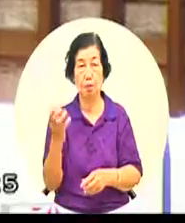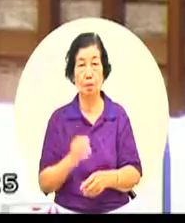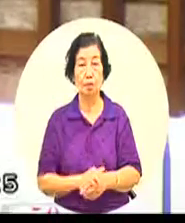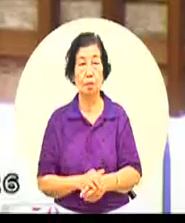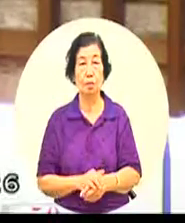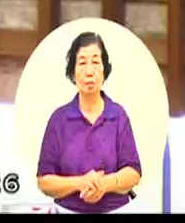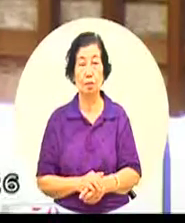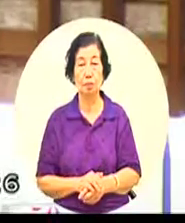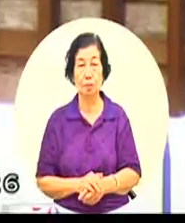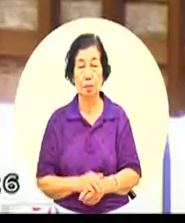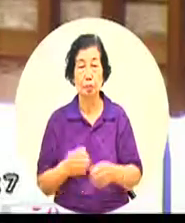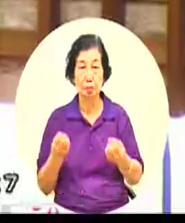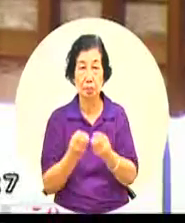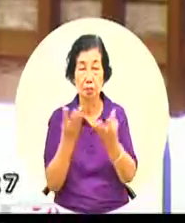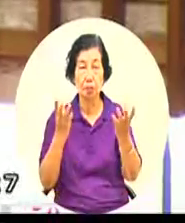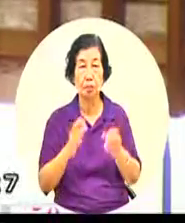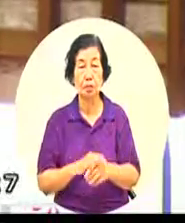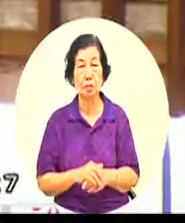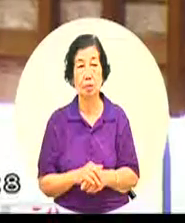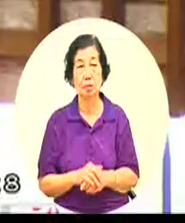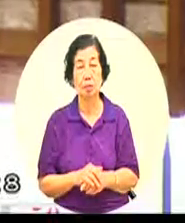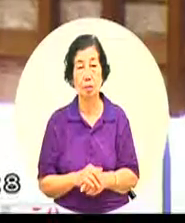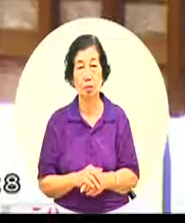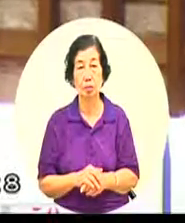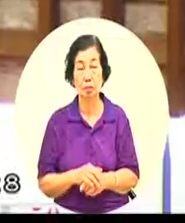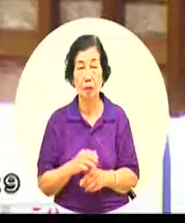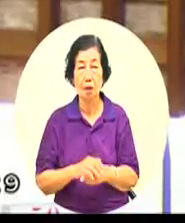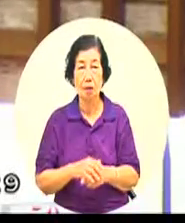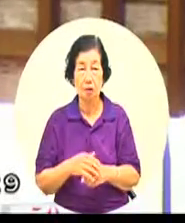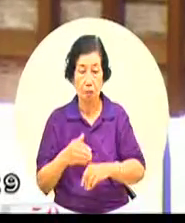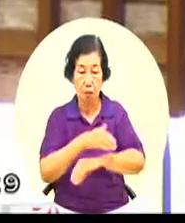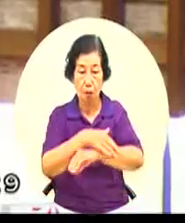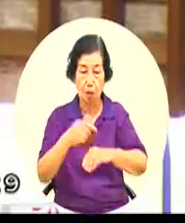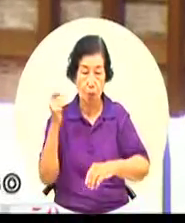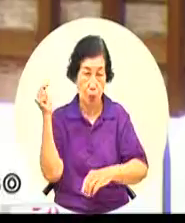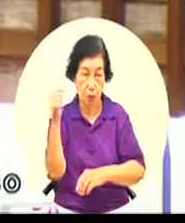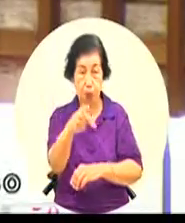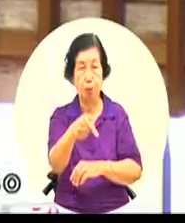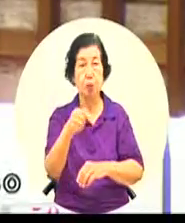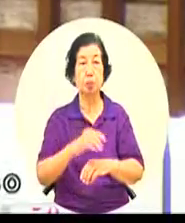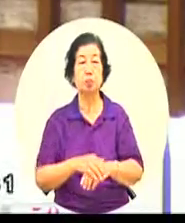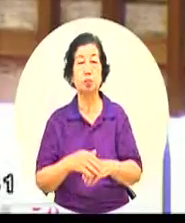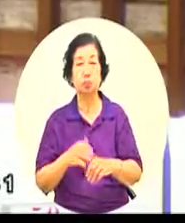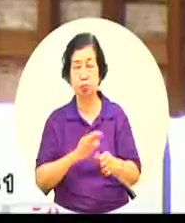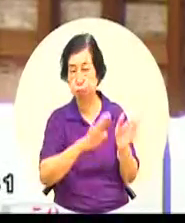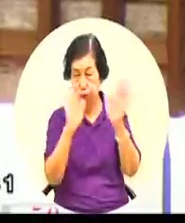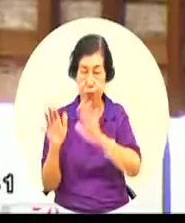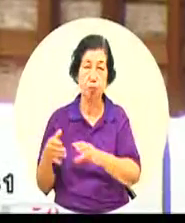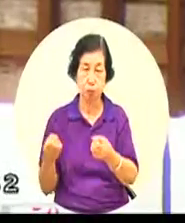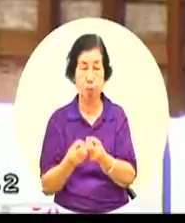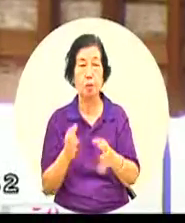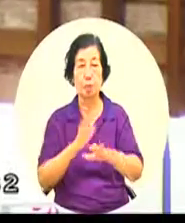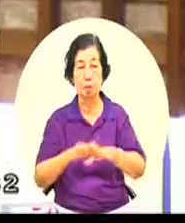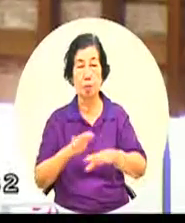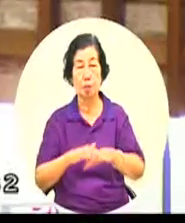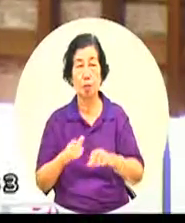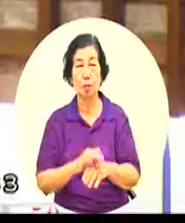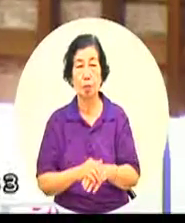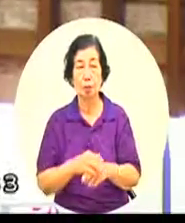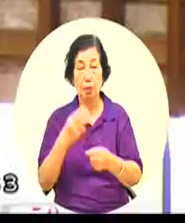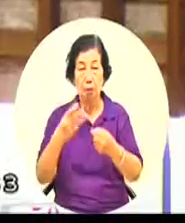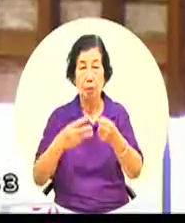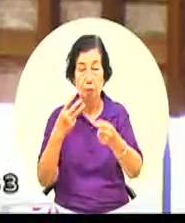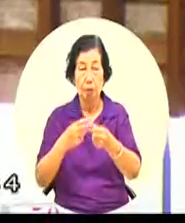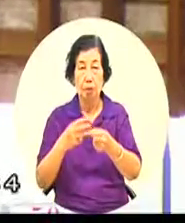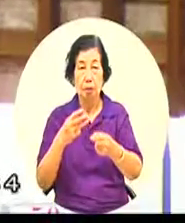都会产生在这个那个比较偏远的乡镇才有这种情况的， 就以我三林来讲哦，从木子国